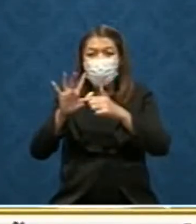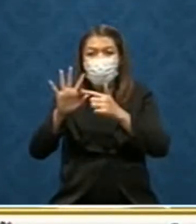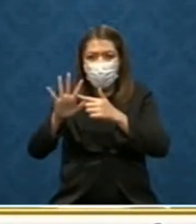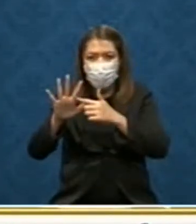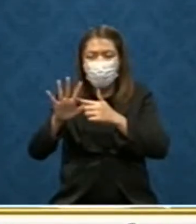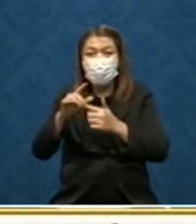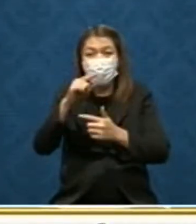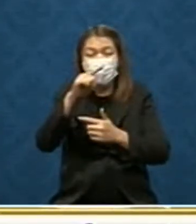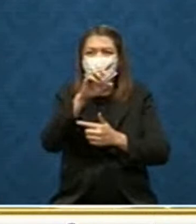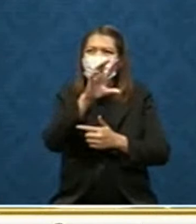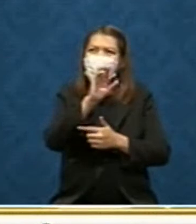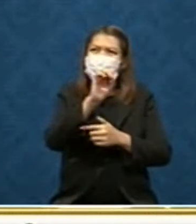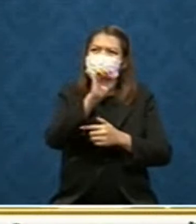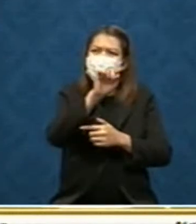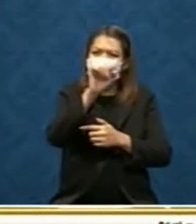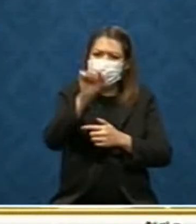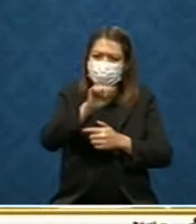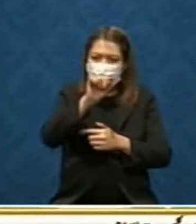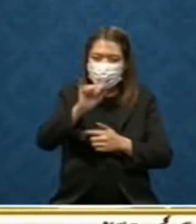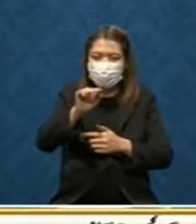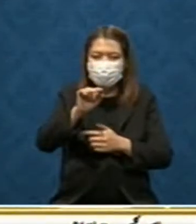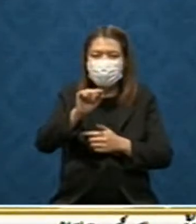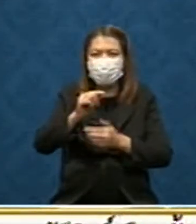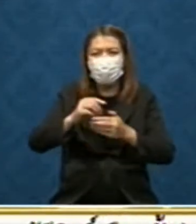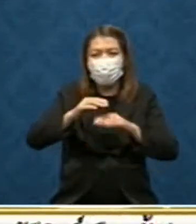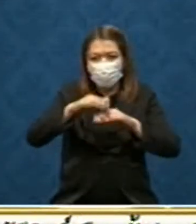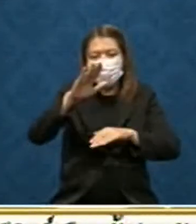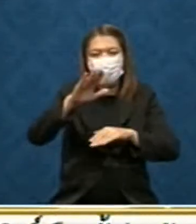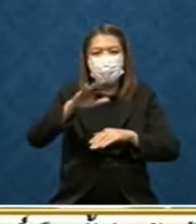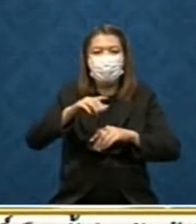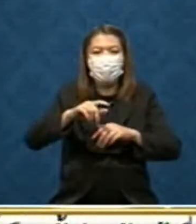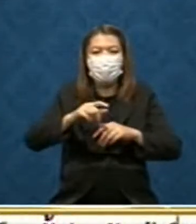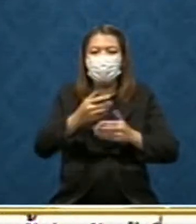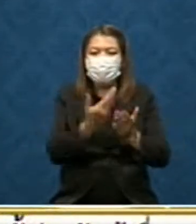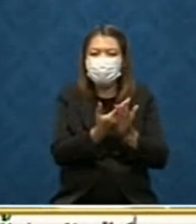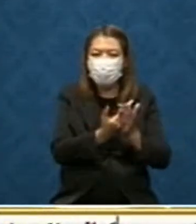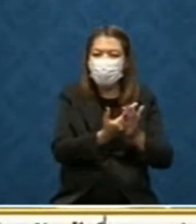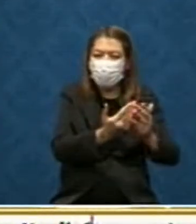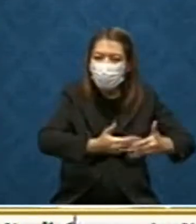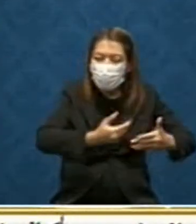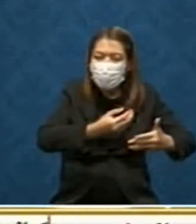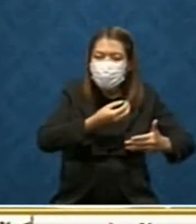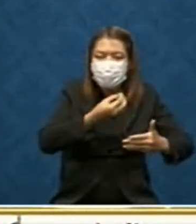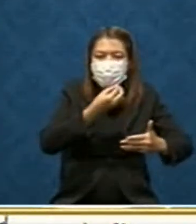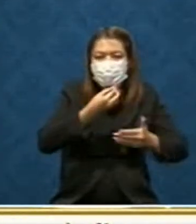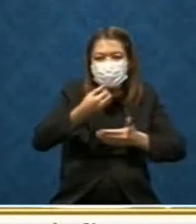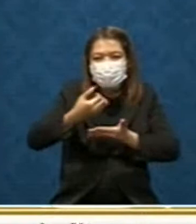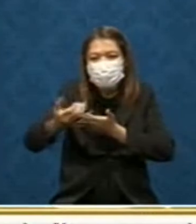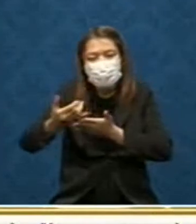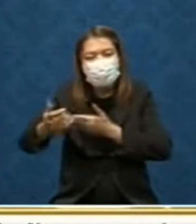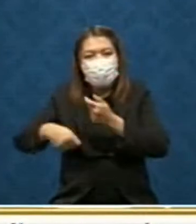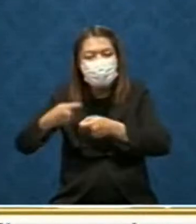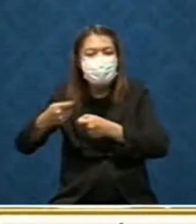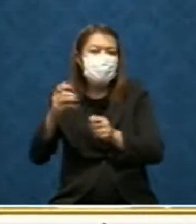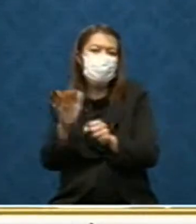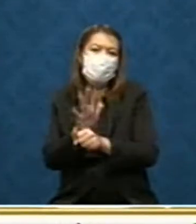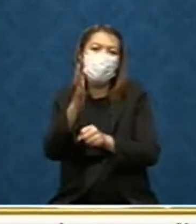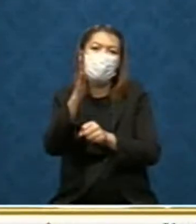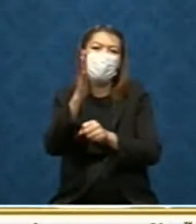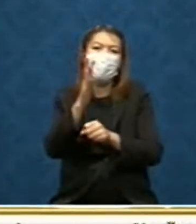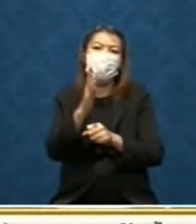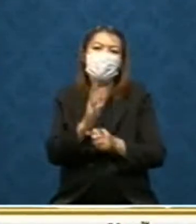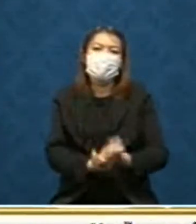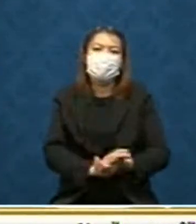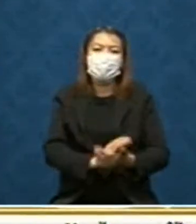ข้นไปรายได้ไม่พอรายใจกหมายกคาครึ่งประเทศรายได้ไม่พอรใจ